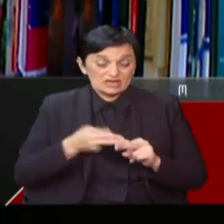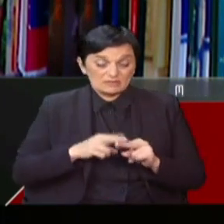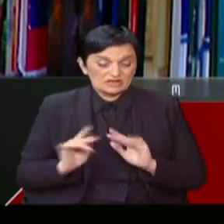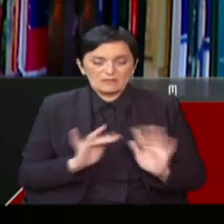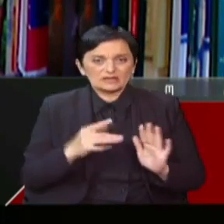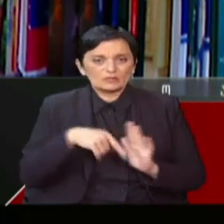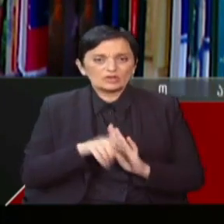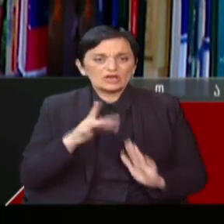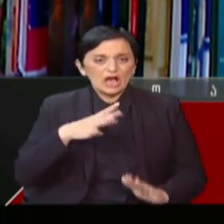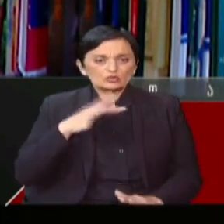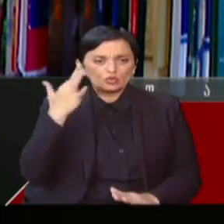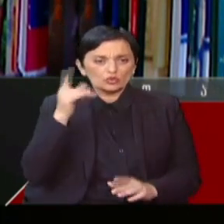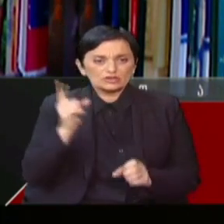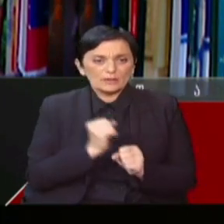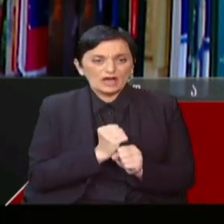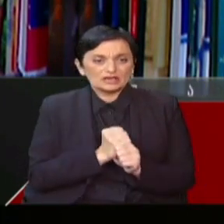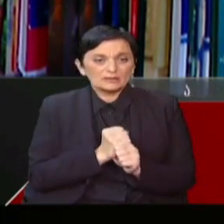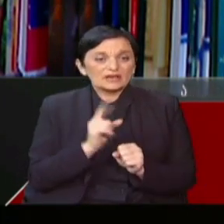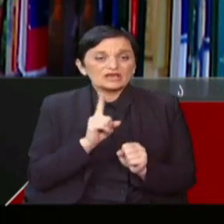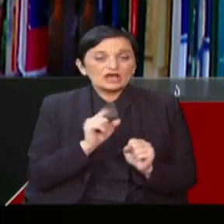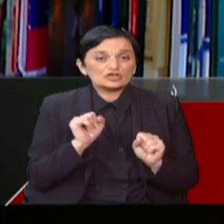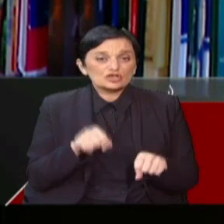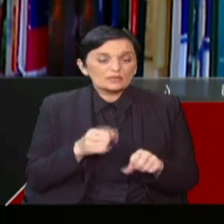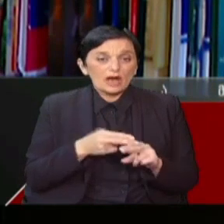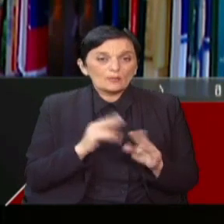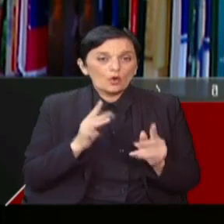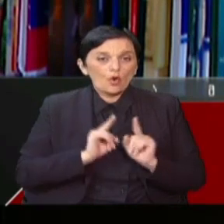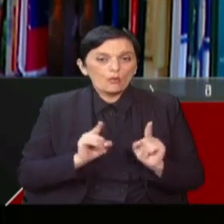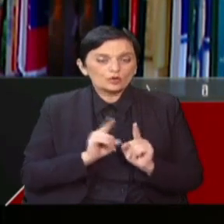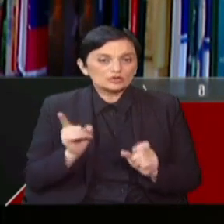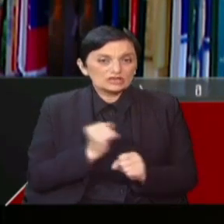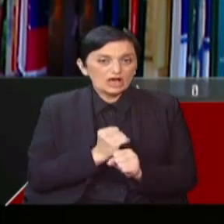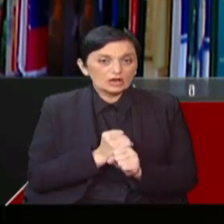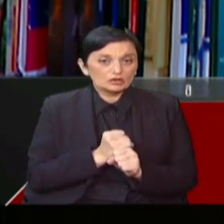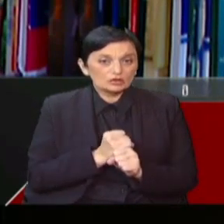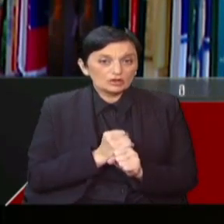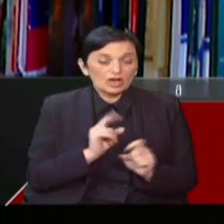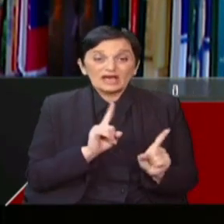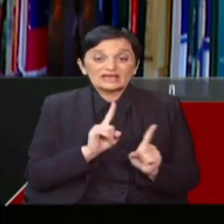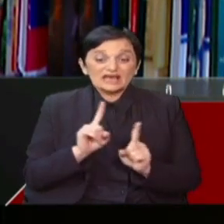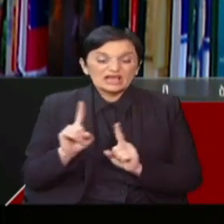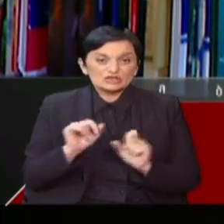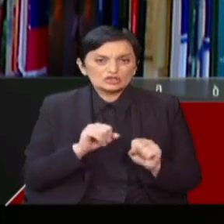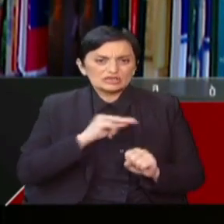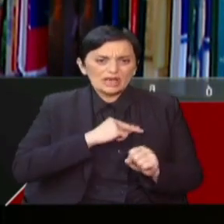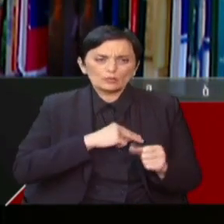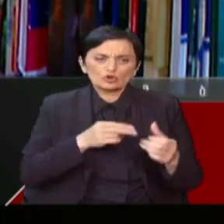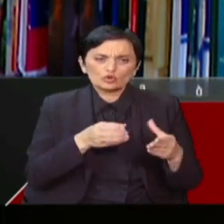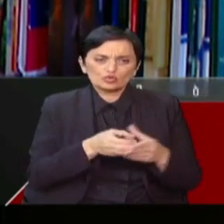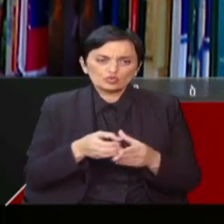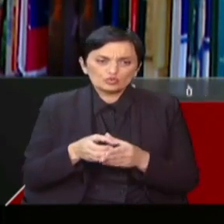ქმედებებიდან გამომდინარე, რასაც ქართული ოცნება აკეთებს და რა შეიძლება ამ შემთხვევაში ოპოზიციამ გააკეთოს, რაც რამე შეიძლებოდა სამუშაო